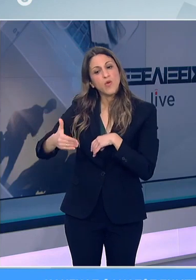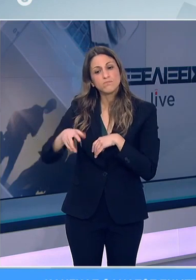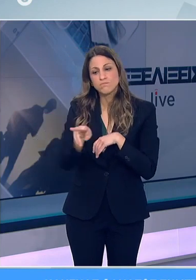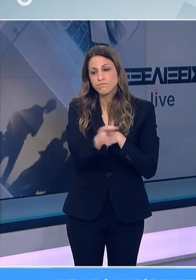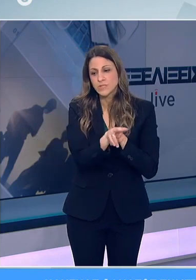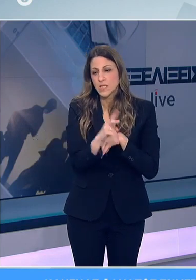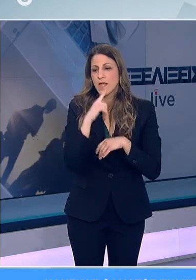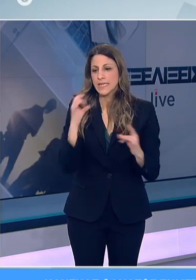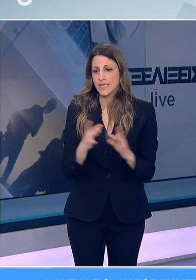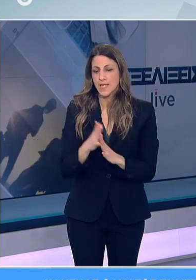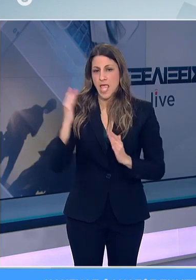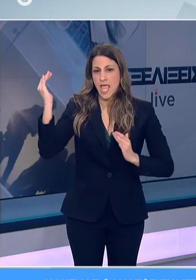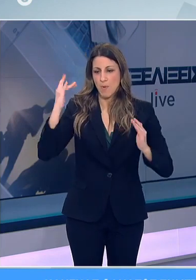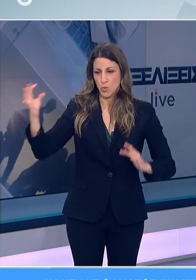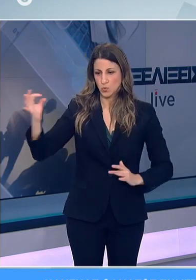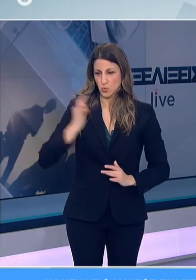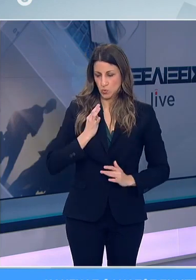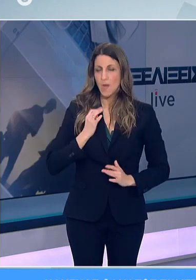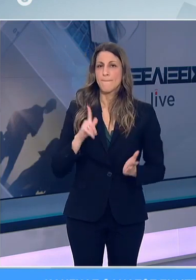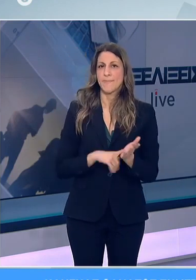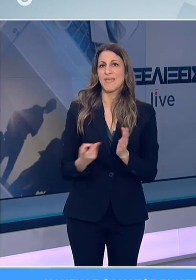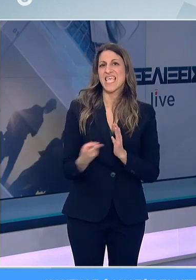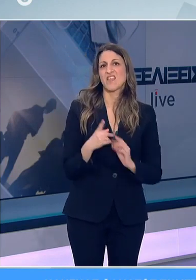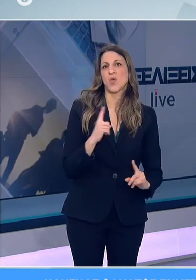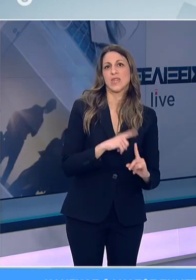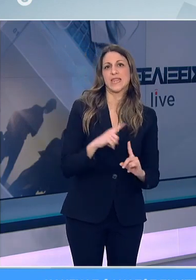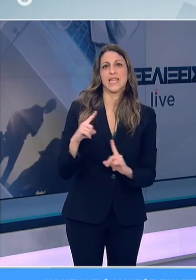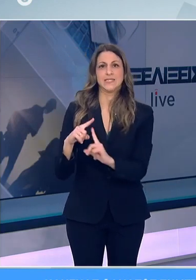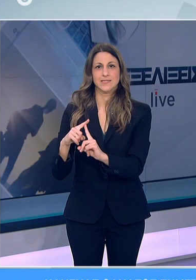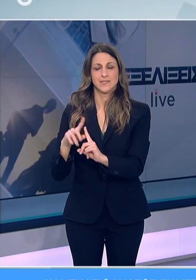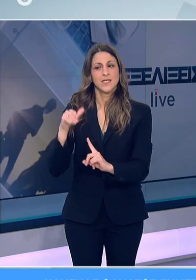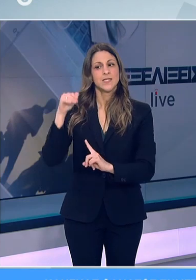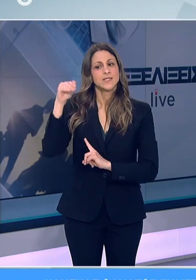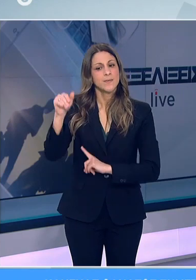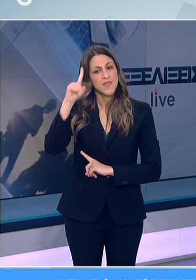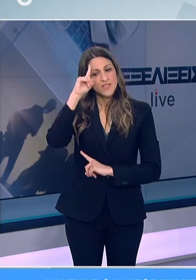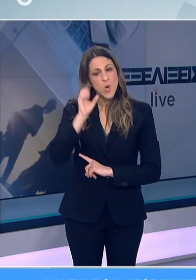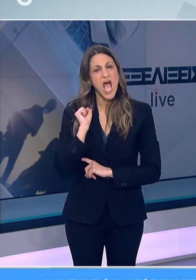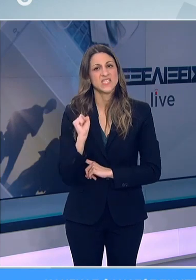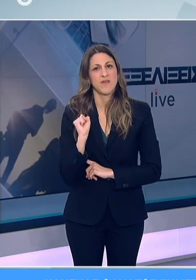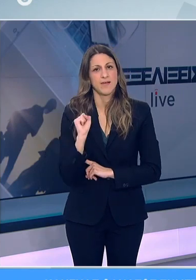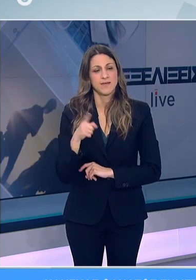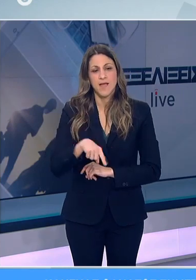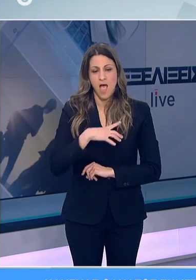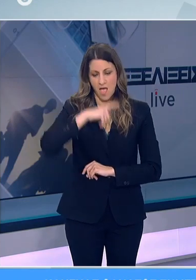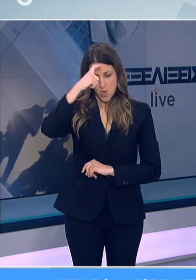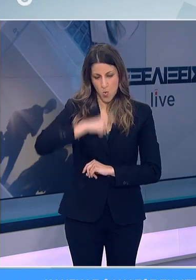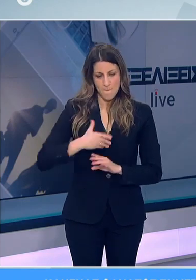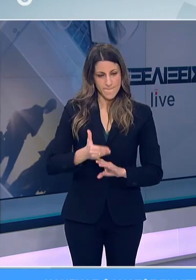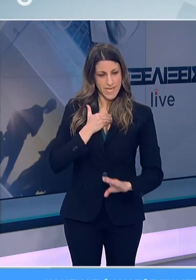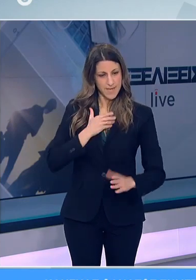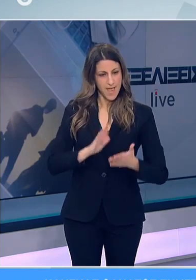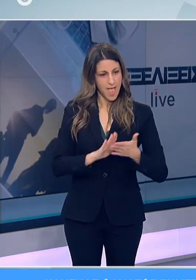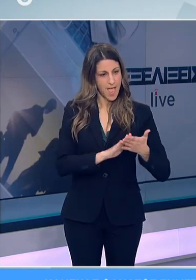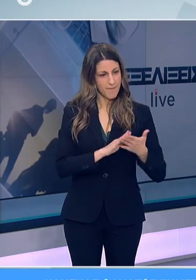το ιχνηλατήσεις, να ιχνηλατήσεις τις επαφές του, να το απομονώσεις και να διατηρήσεις την επιδημία σε έλεγχο στον χώρο στον